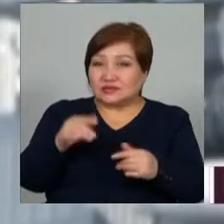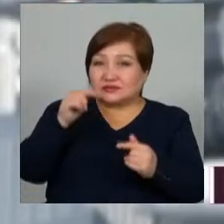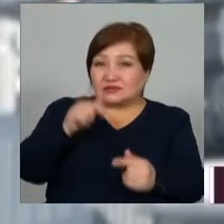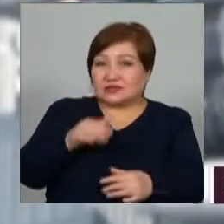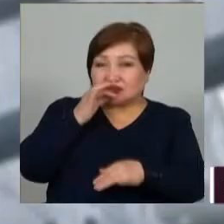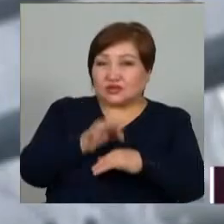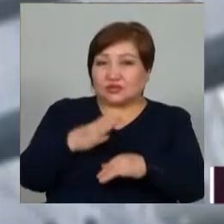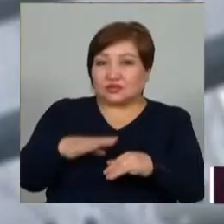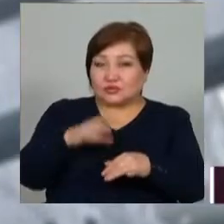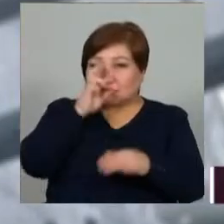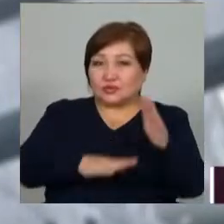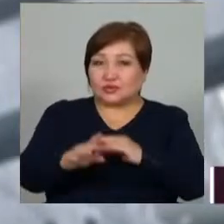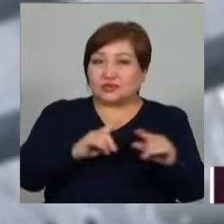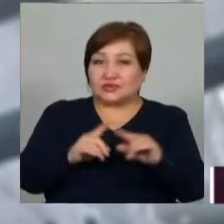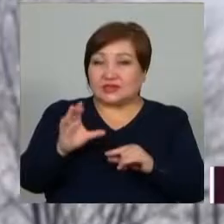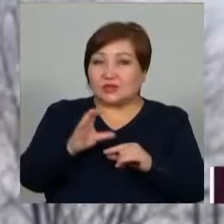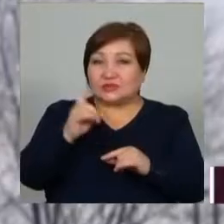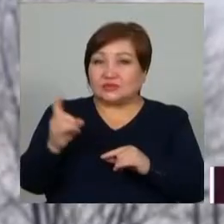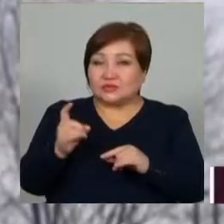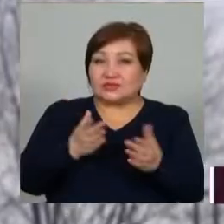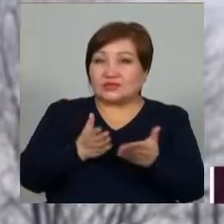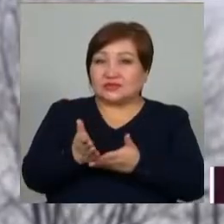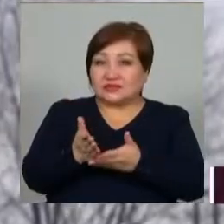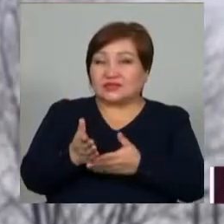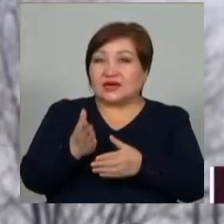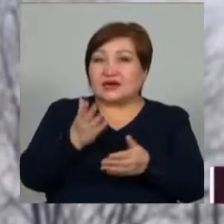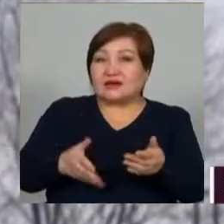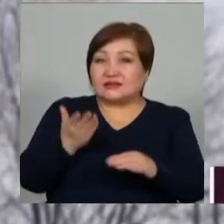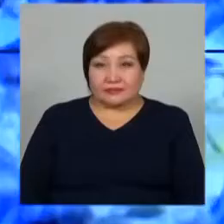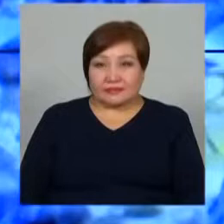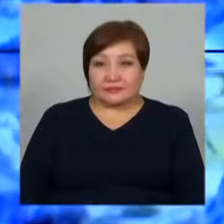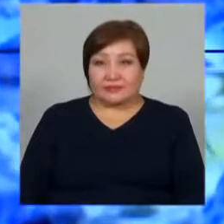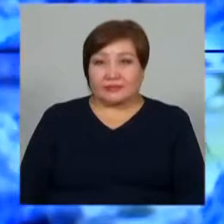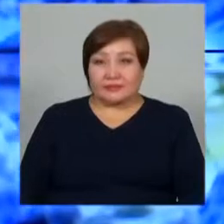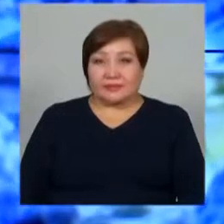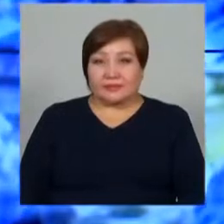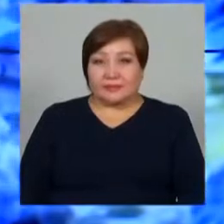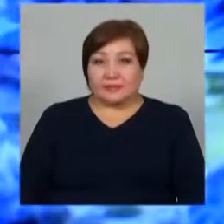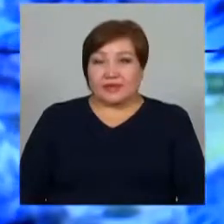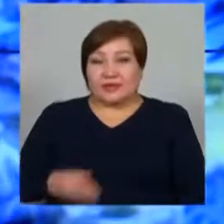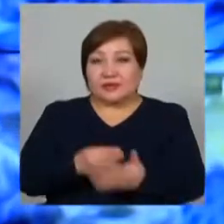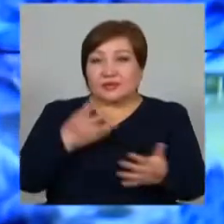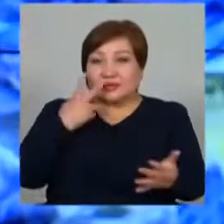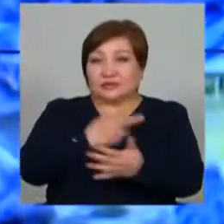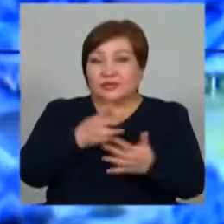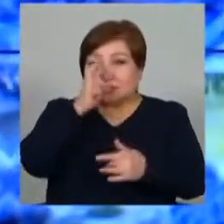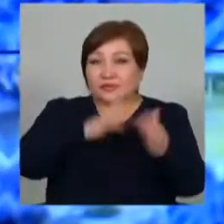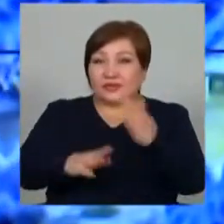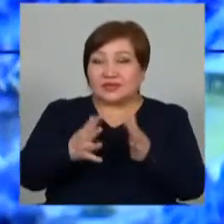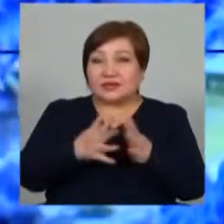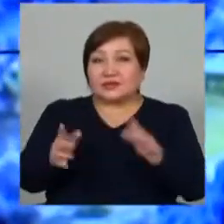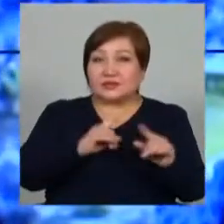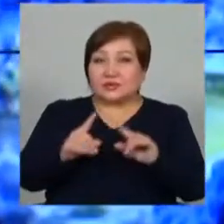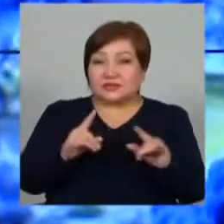Тойбек, Ринат Утеев, Алматы телеарнасы, президент телерадио кешенінің көмегімен. Құрметті көрермен, үкіметтің кеңейтілген